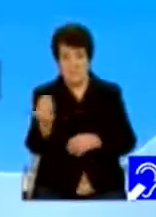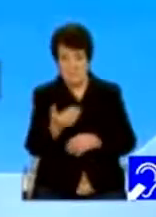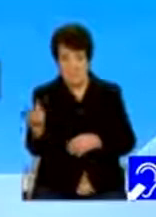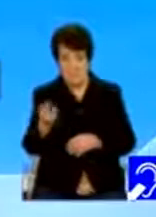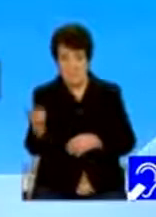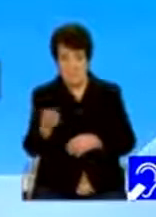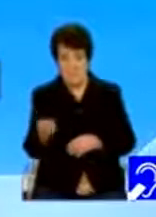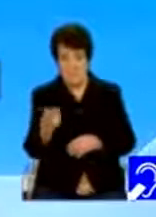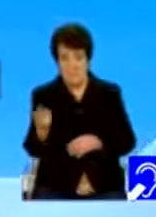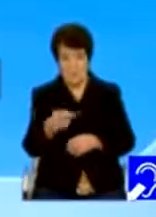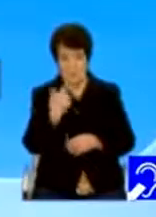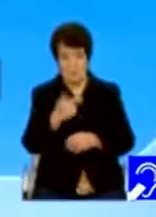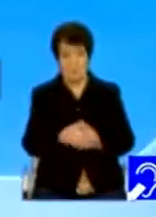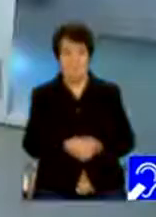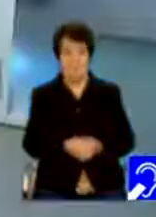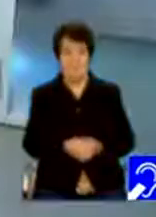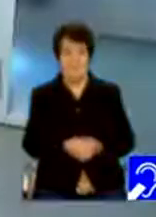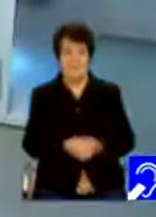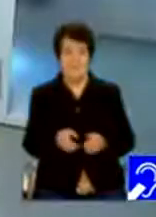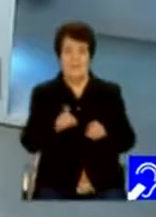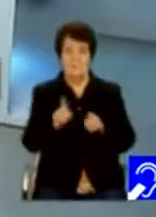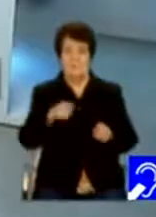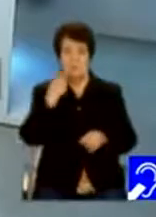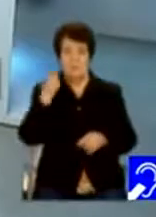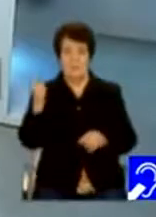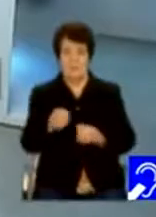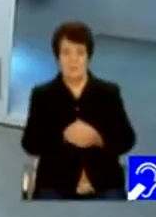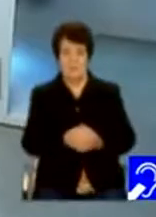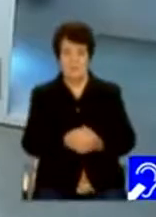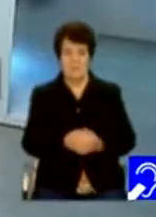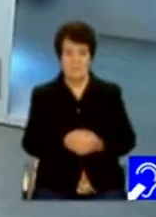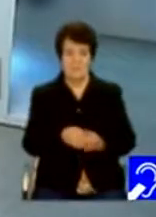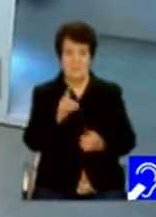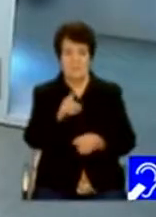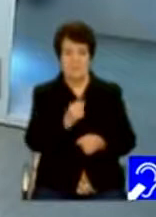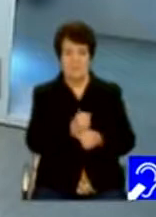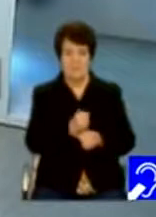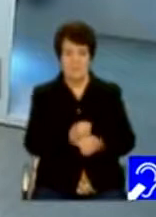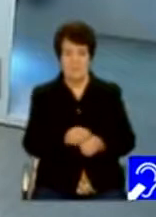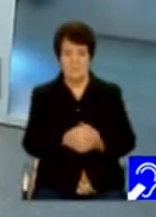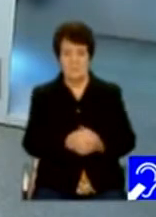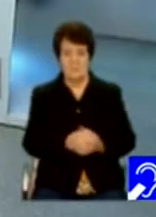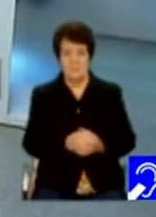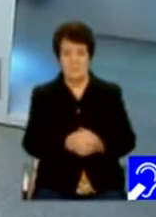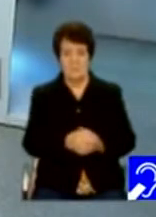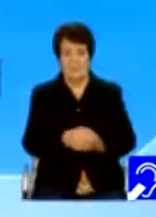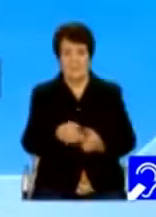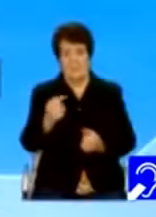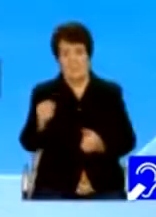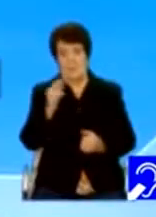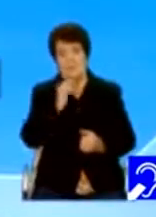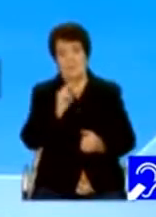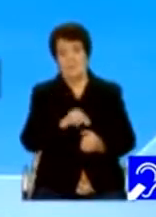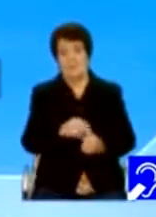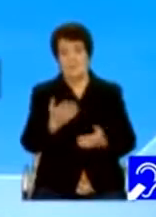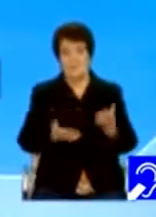care miroase strandașiri. Domnul Costiu, mulțumesc. Face agitație politică pentru partidul PAS. Haideți să nu mai deschidem o altă rundă. Pentru PAS. Iată, mă învinuiesc. Și nu